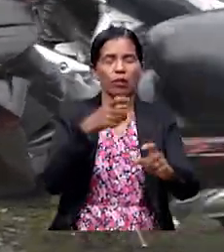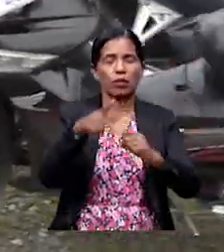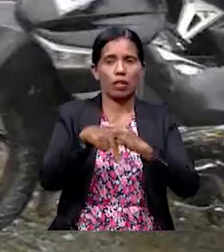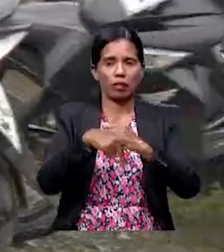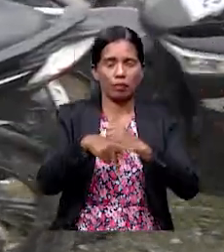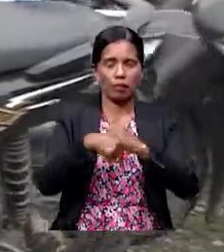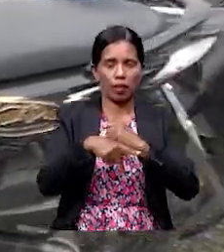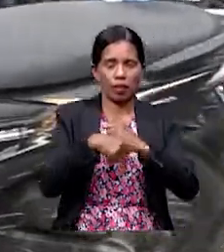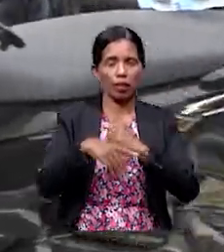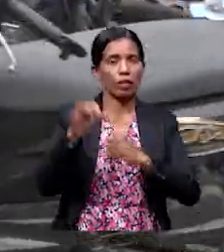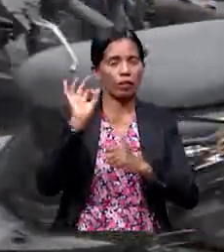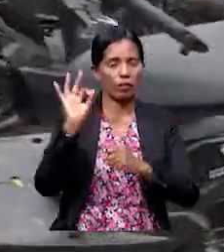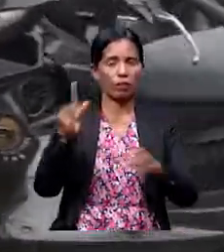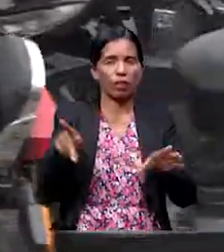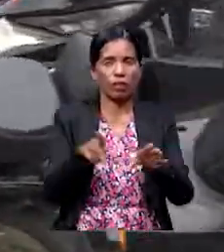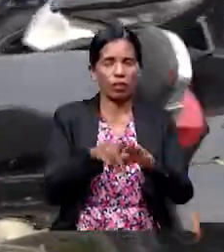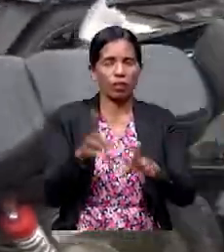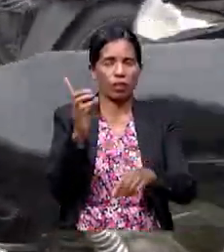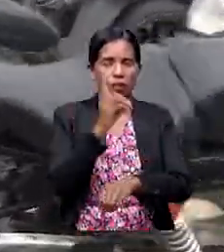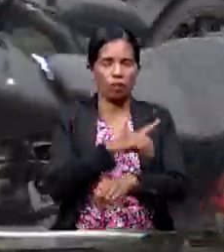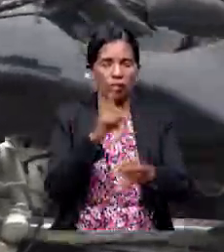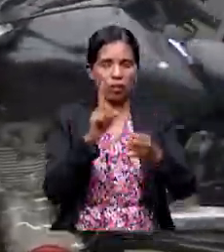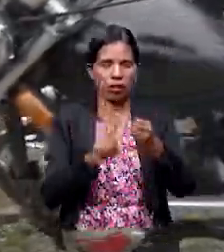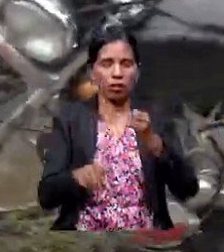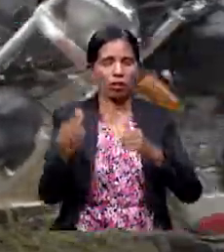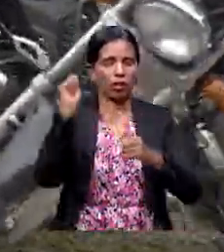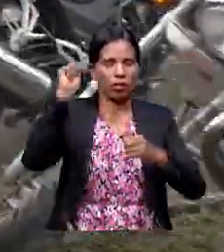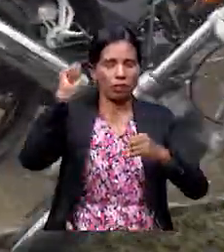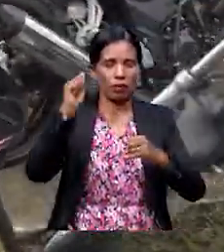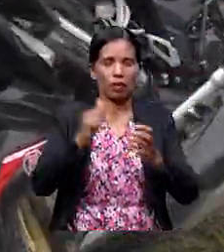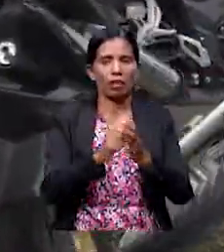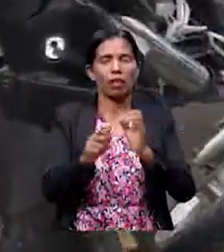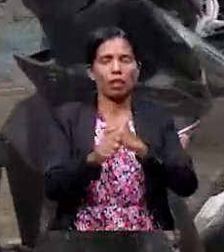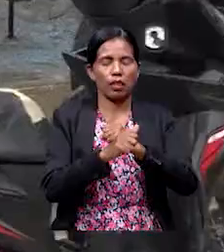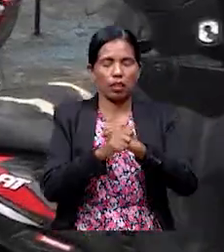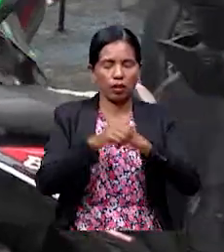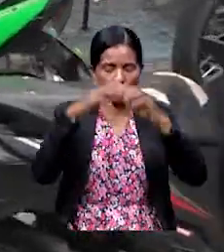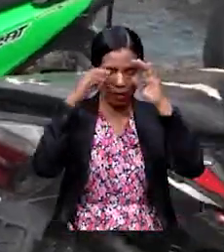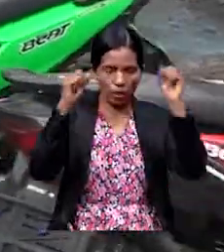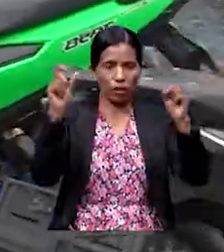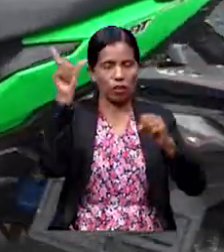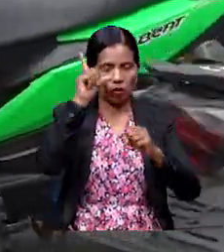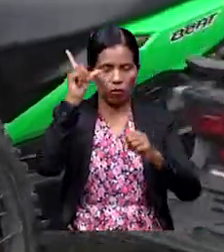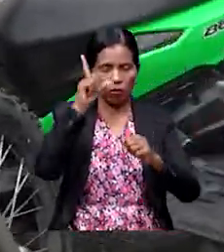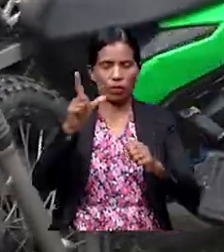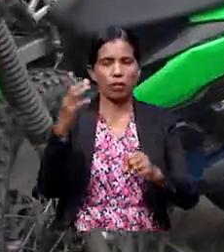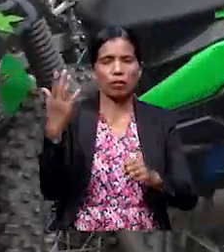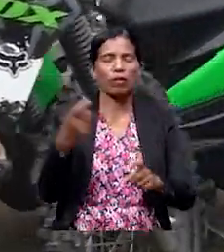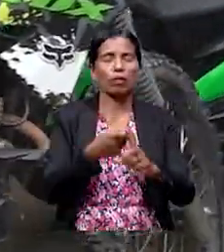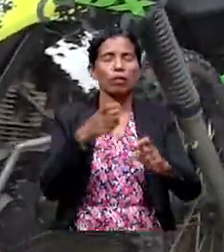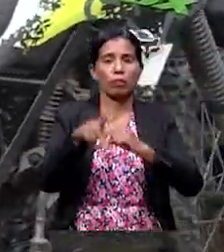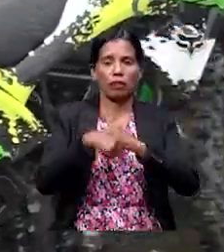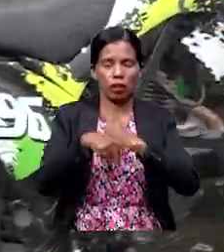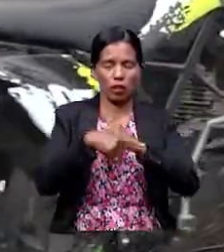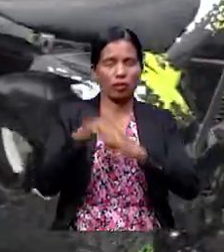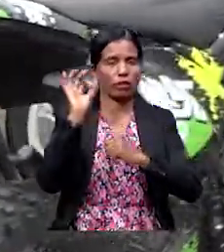simpatizante sira nebe mak partisipa ia loron ikus kampanya elektoral kandidatu Presidente Republika, Francisco Guterres Luolo husi Partido Fretilin,